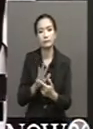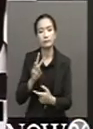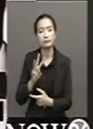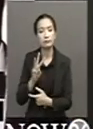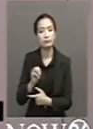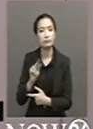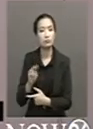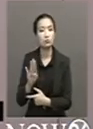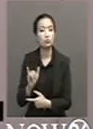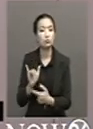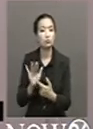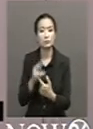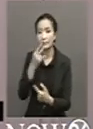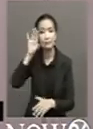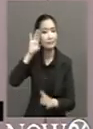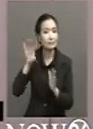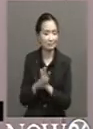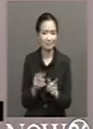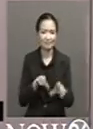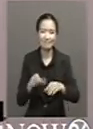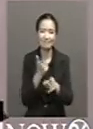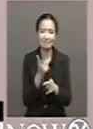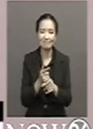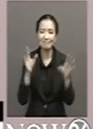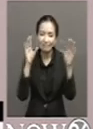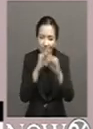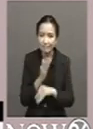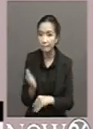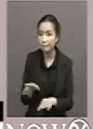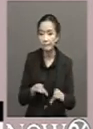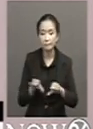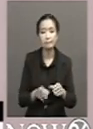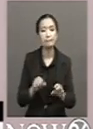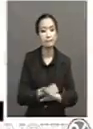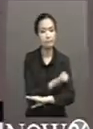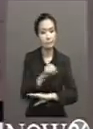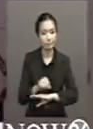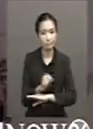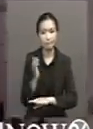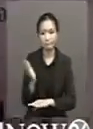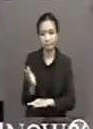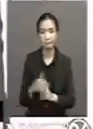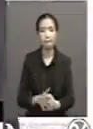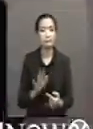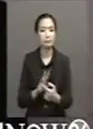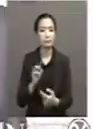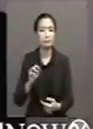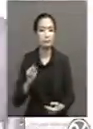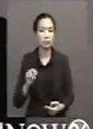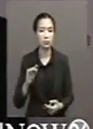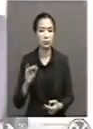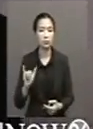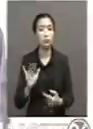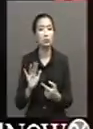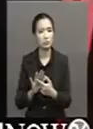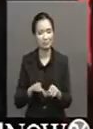าพการจัดงานกาล่าดินเนอร์นะครับที่จัดขึ้นที่สนามโอลด์แทรฟฟอร์ดของแมนยูเขาเนี่ยนะฮะเป็นการจัด